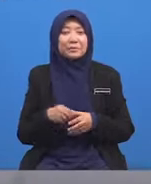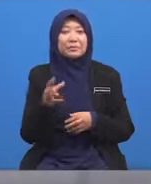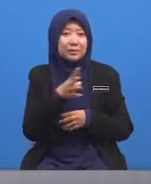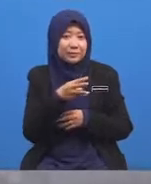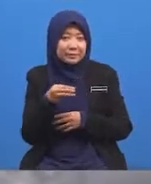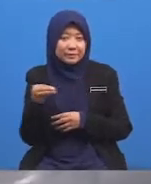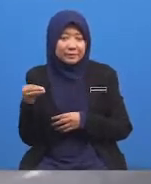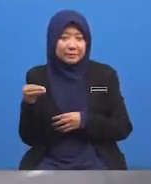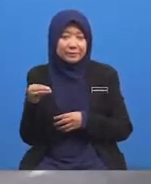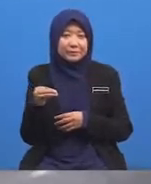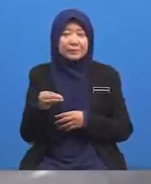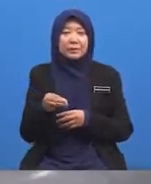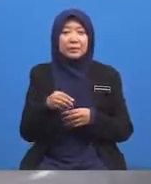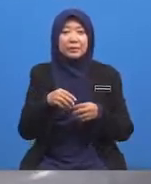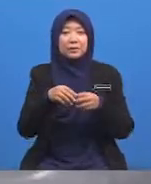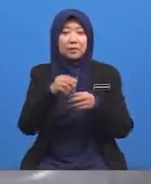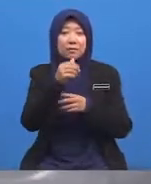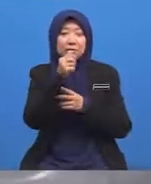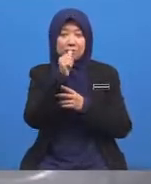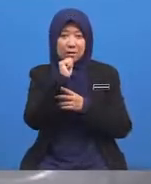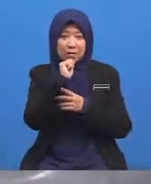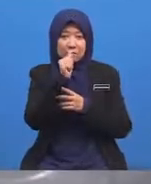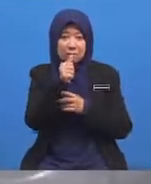dan kacang hijau.